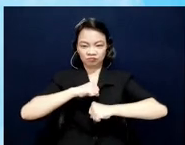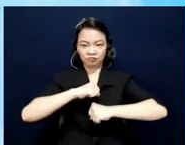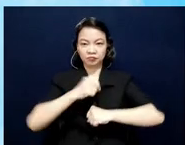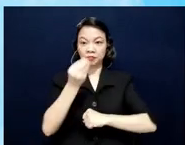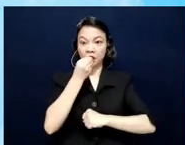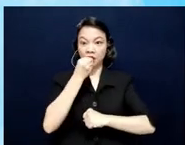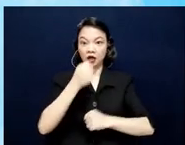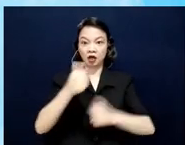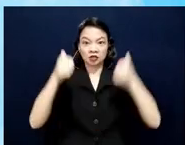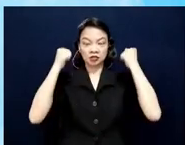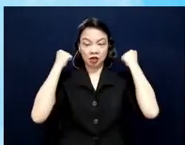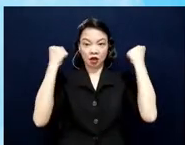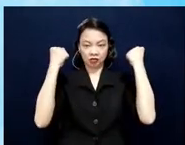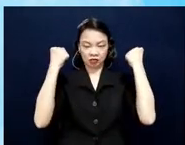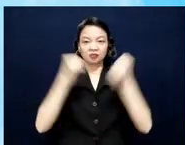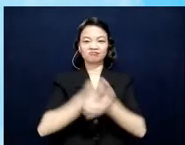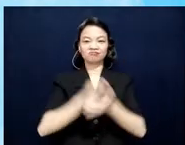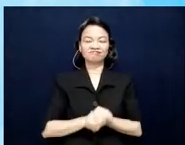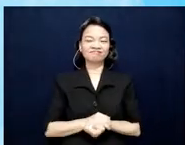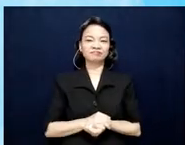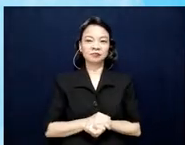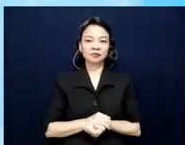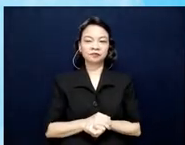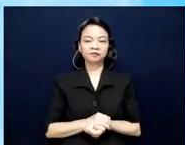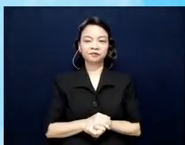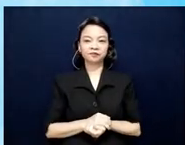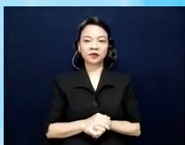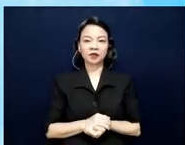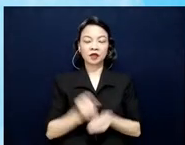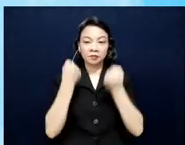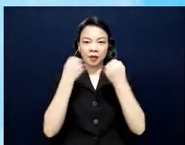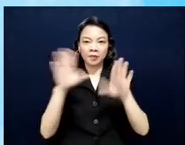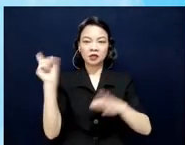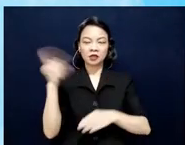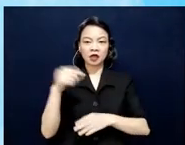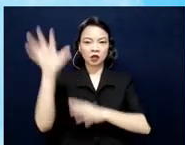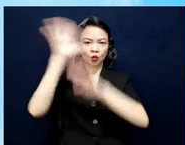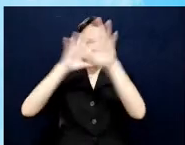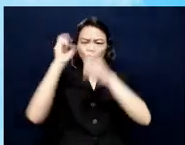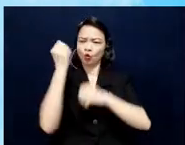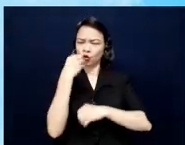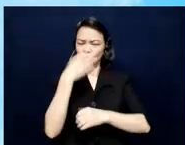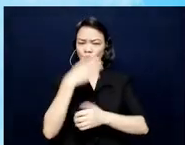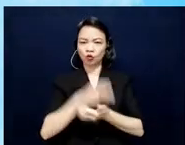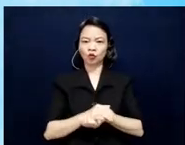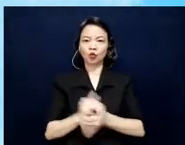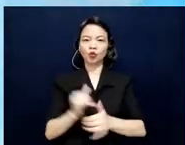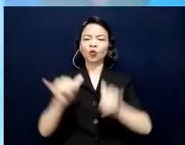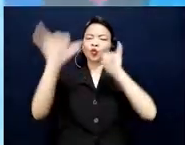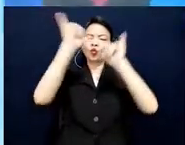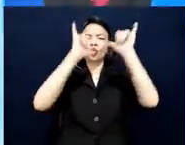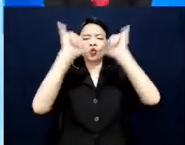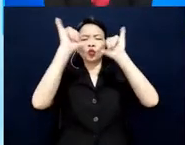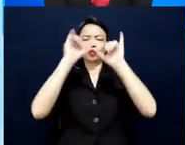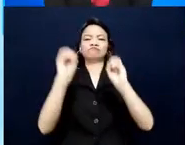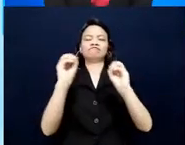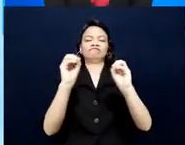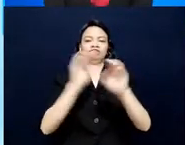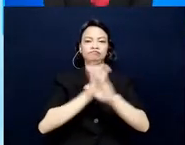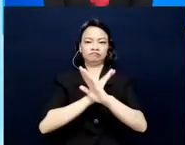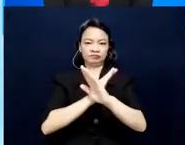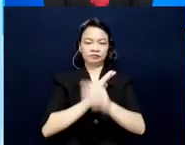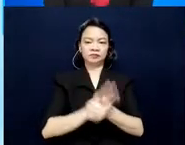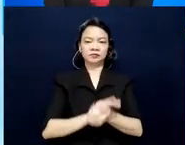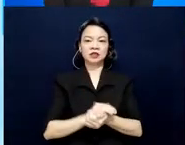selain itu juga tadi yang apa namanya bebas dari polusi, dan tentunya yang satu lagi miras. Nah saat ini saya berada di Ruteng